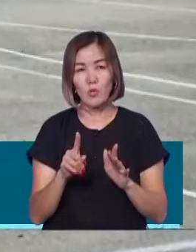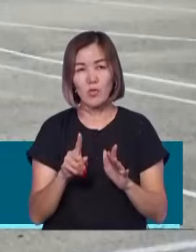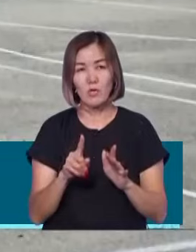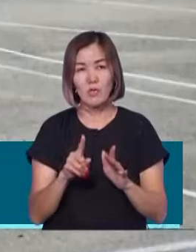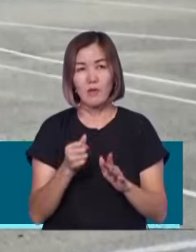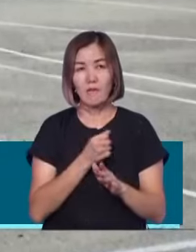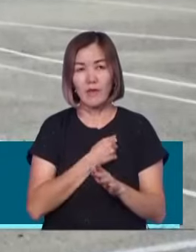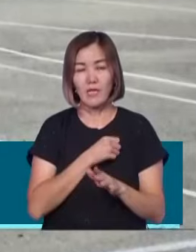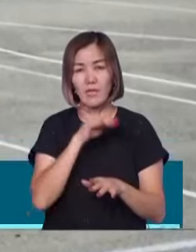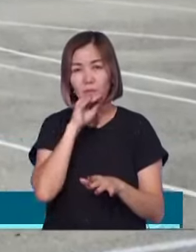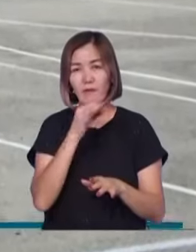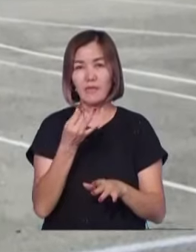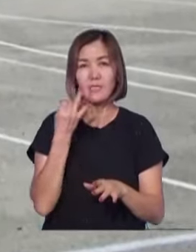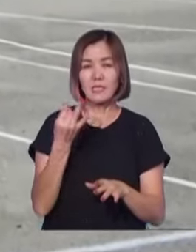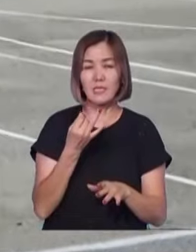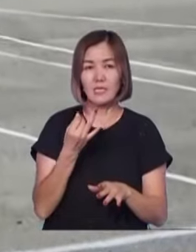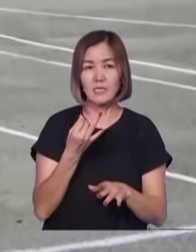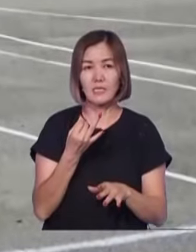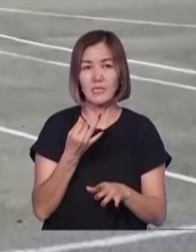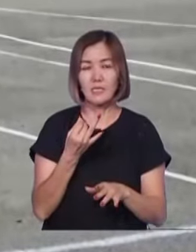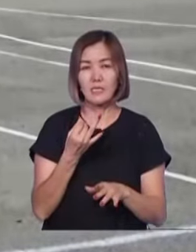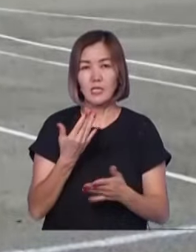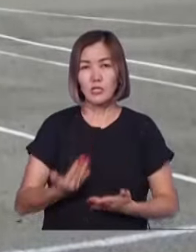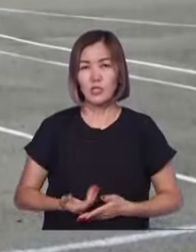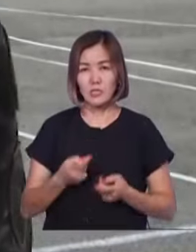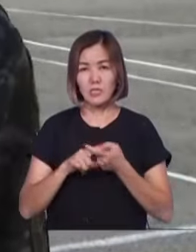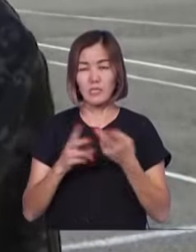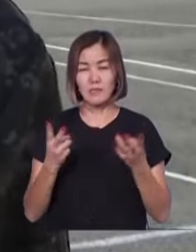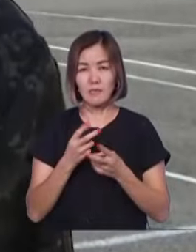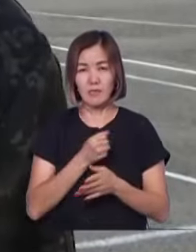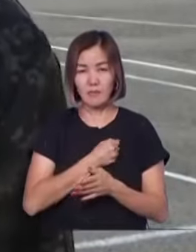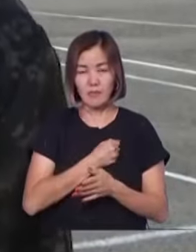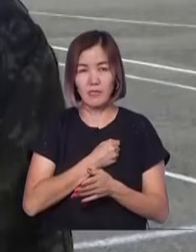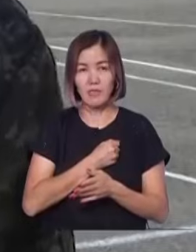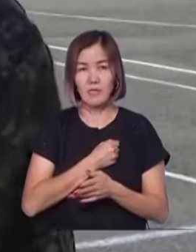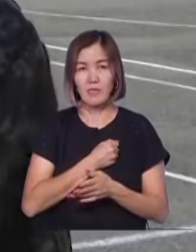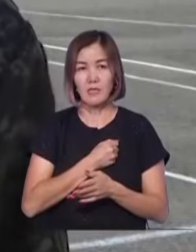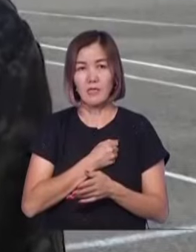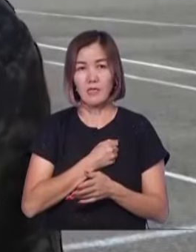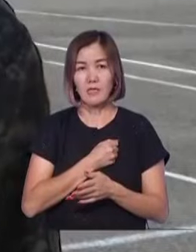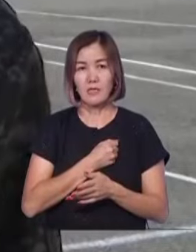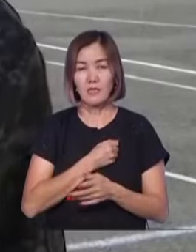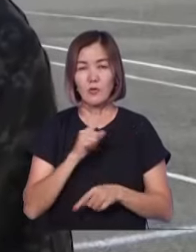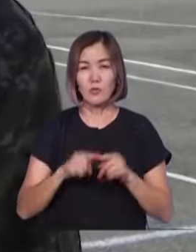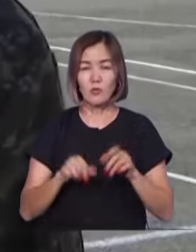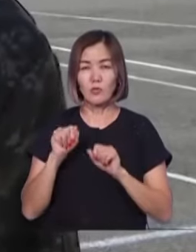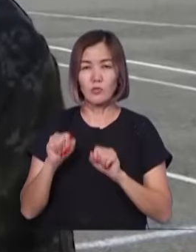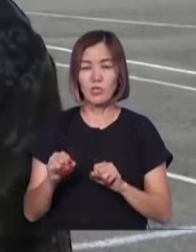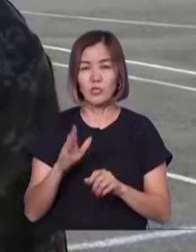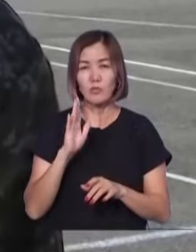10 интересно и решил свою жизнь с этим связать с военной жизнью как говорится есть такая профессия родину